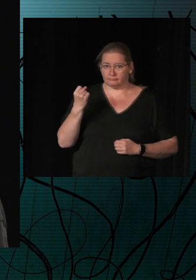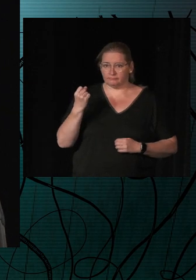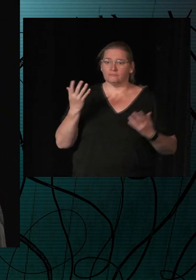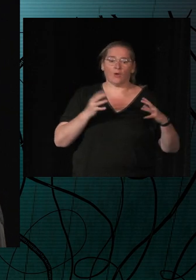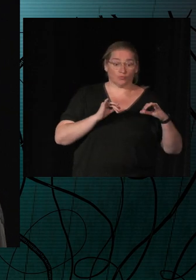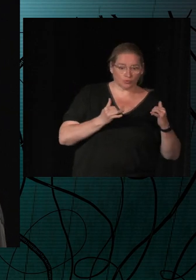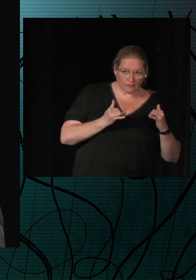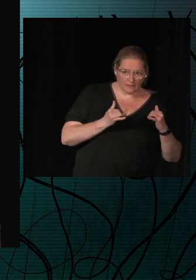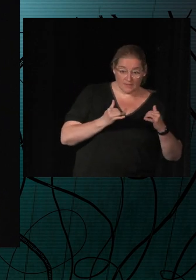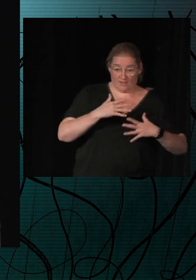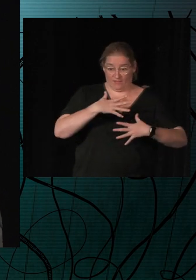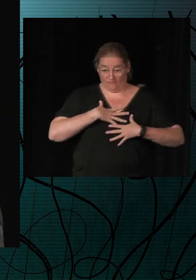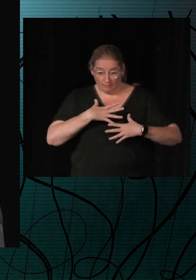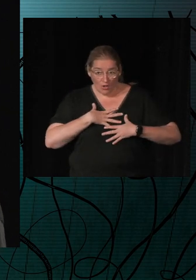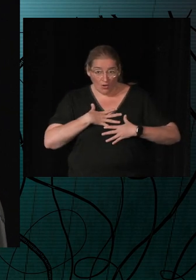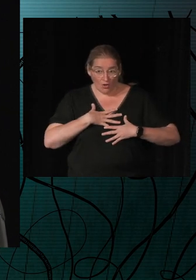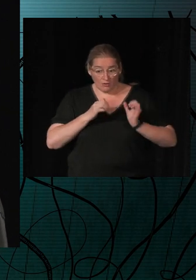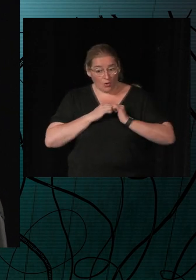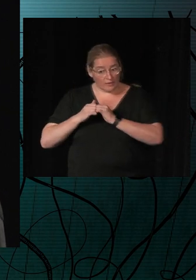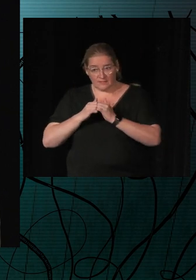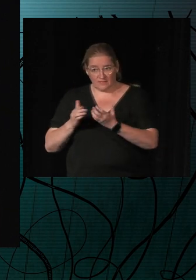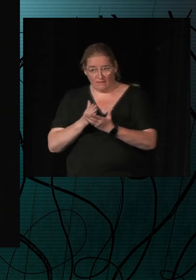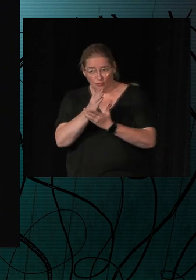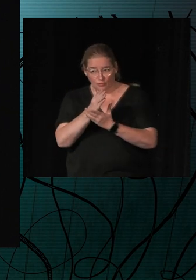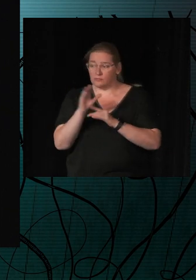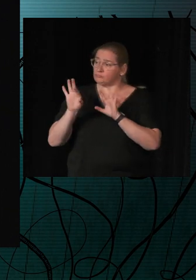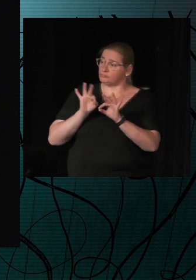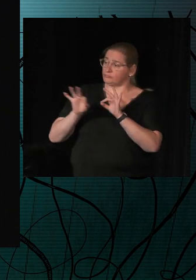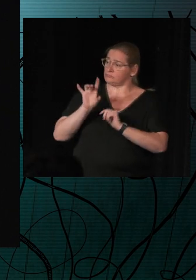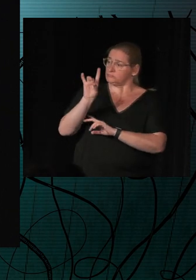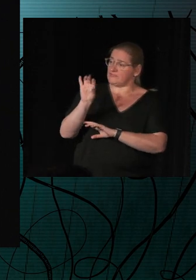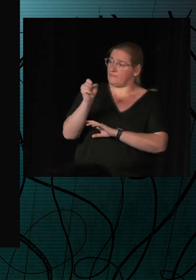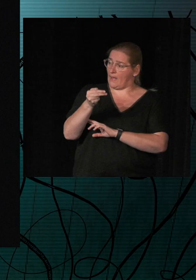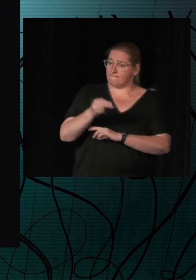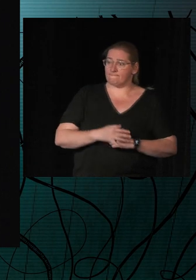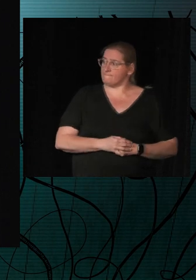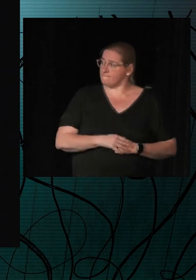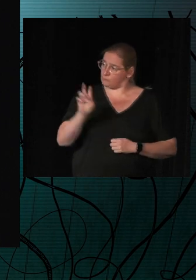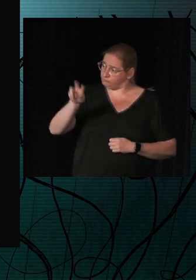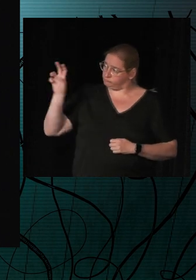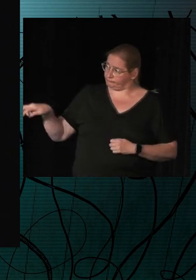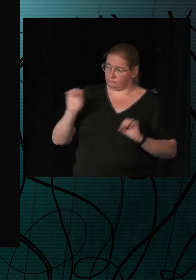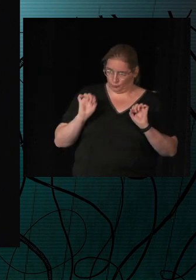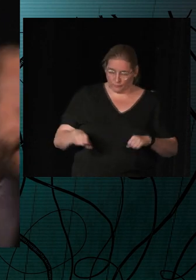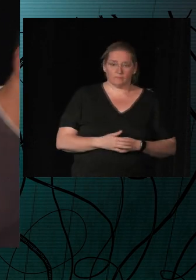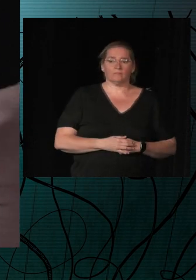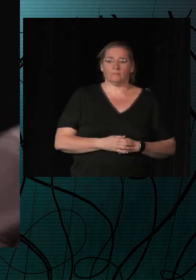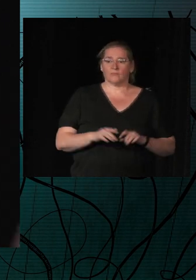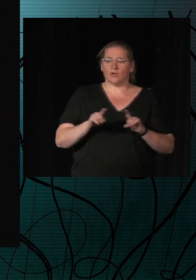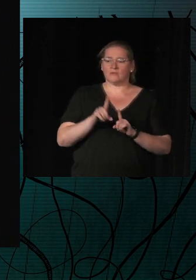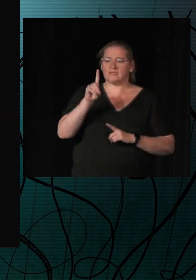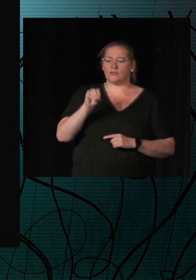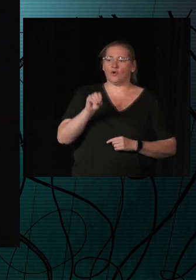l'aventure collective j'appelle sur scène donc Damien MCH tu peux monter Damien et